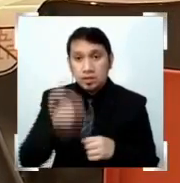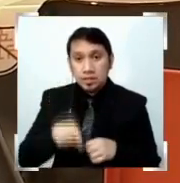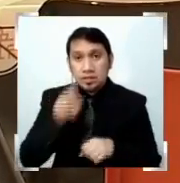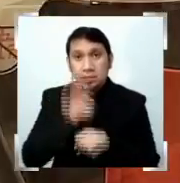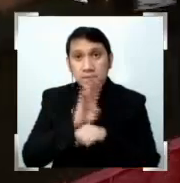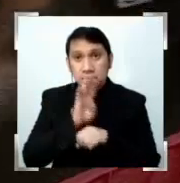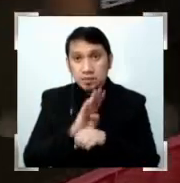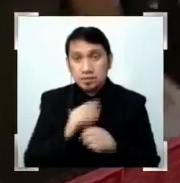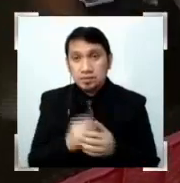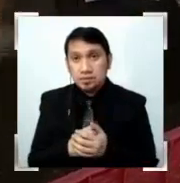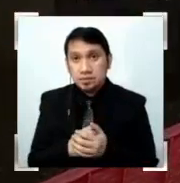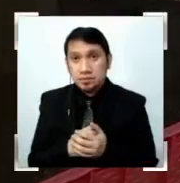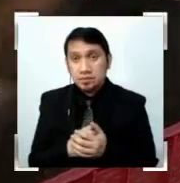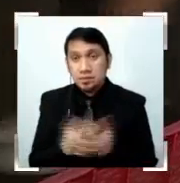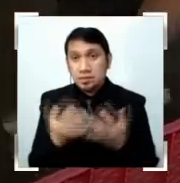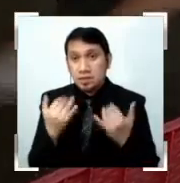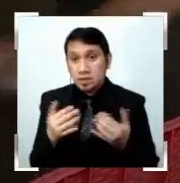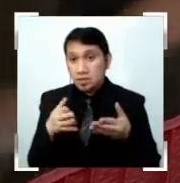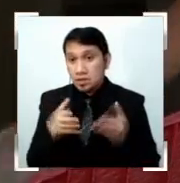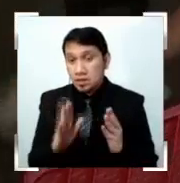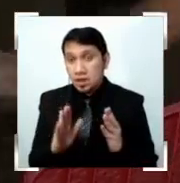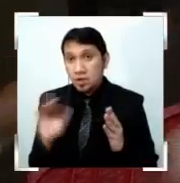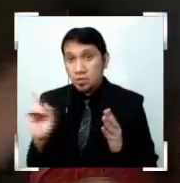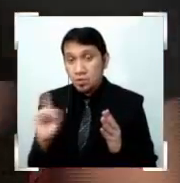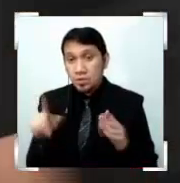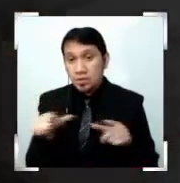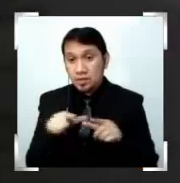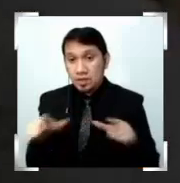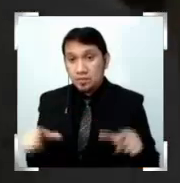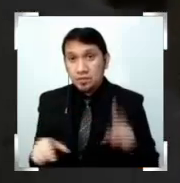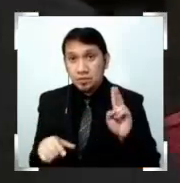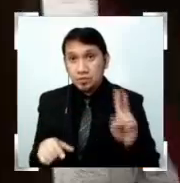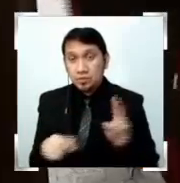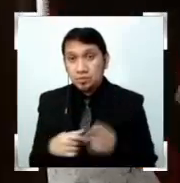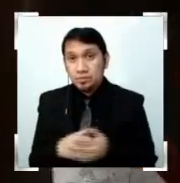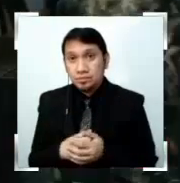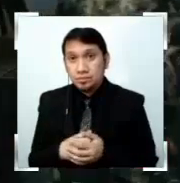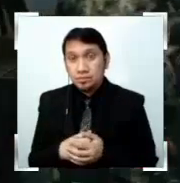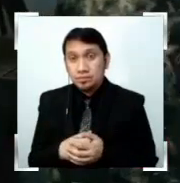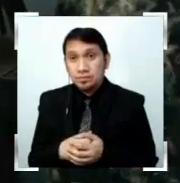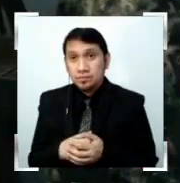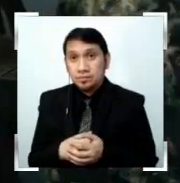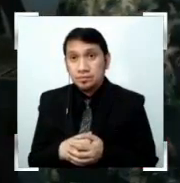outdoor capacity na pinapayagan sa ilalim ng Alert Level 2.